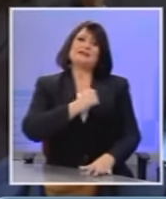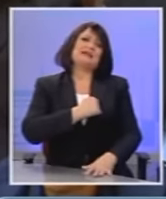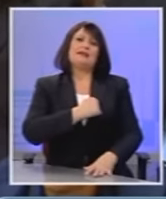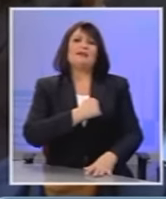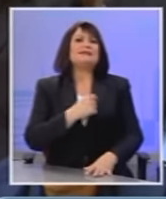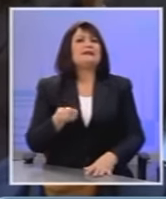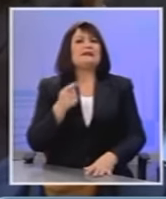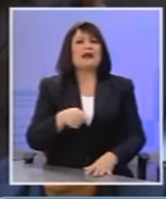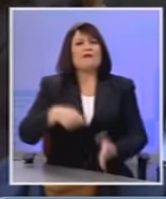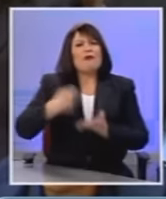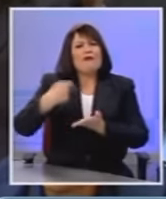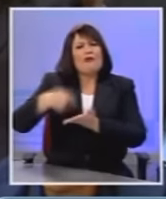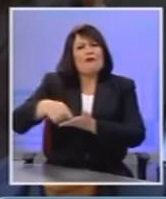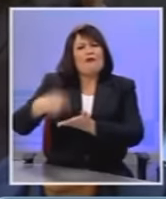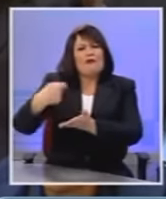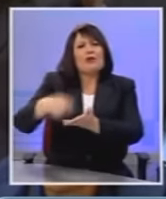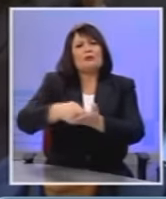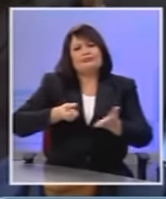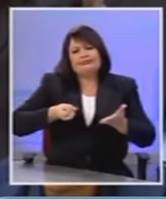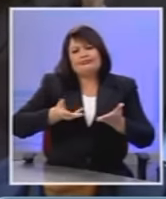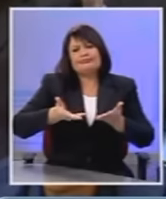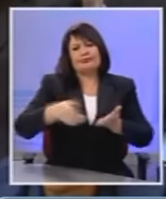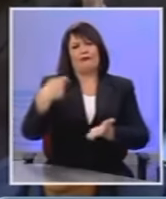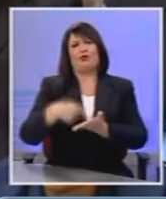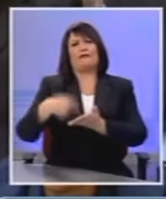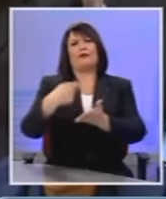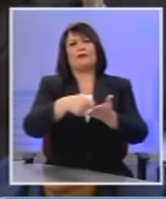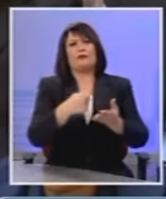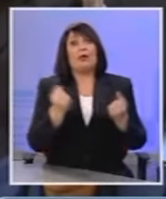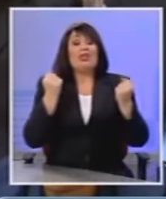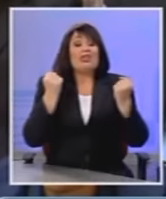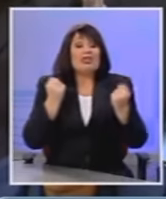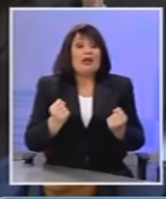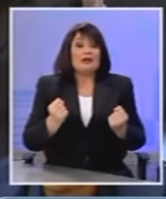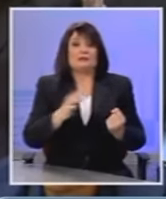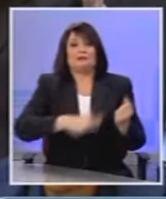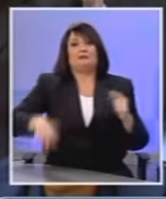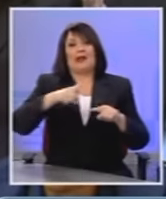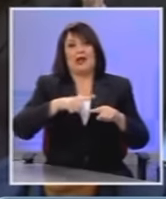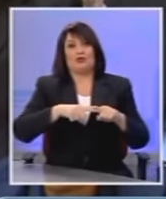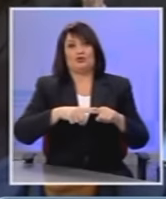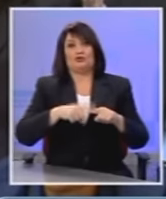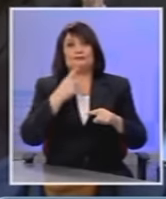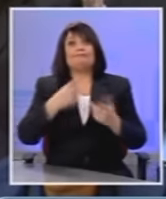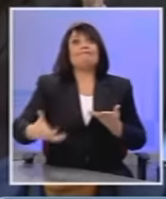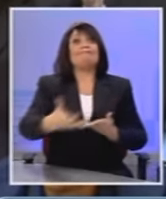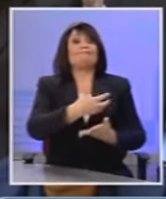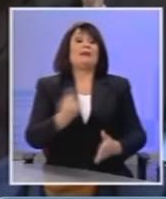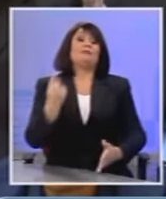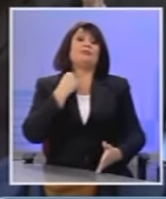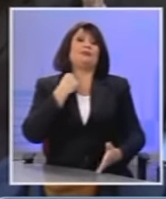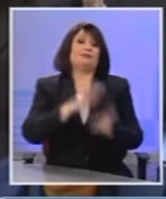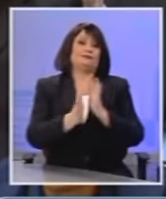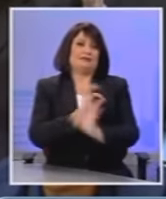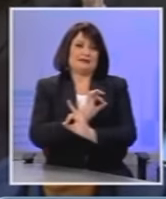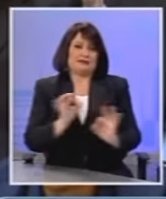μια φοροκαταιγίδα την οποία δεν μπορεί να αντέξει ο ελληνικός λαός. Θα αποτύχετε να εισπράξετε τους φόρους αυτούς